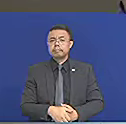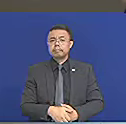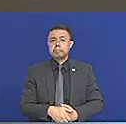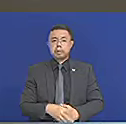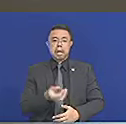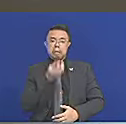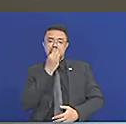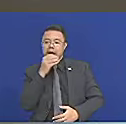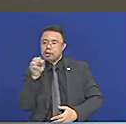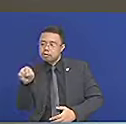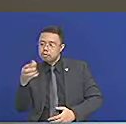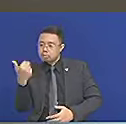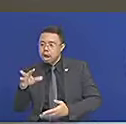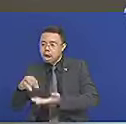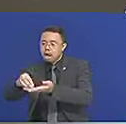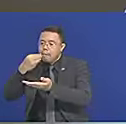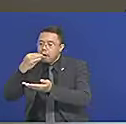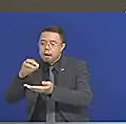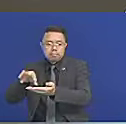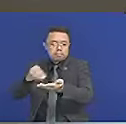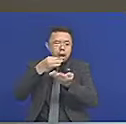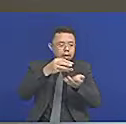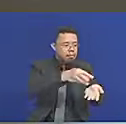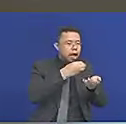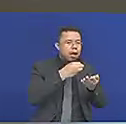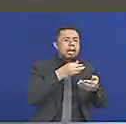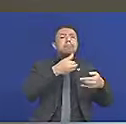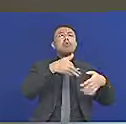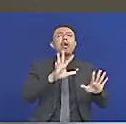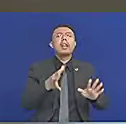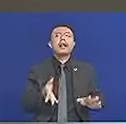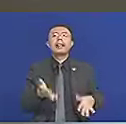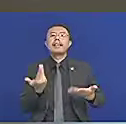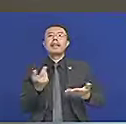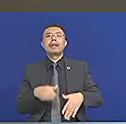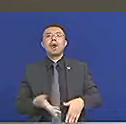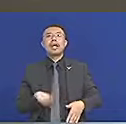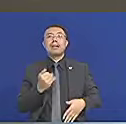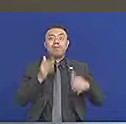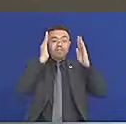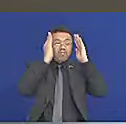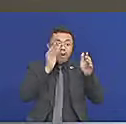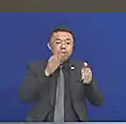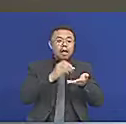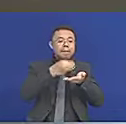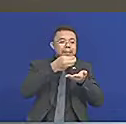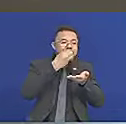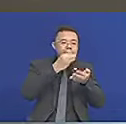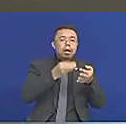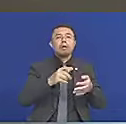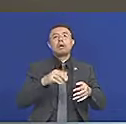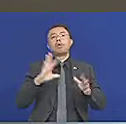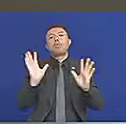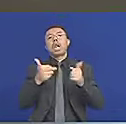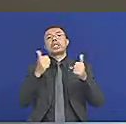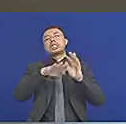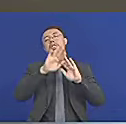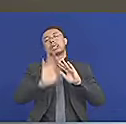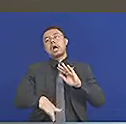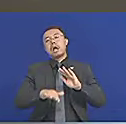Kuliner sana, kuliner sini. Bukan tidak boleh kuliner. Hidupnya hanya untuk itu. Itu kualitasnya rendah loh